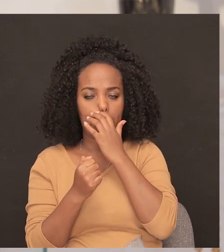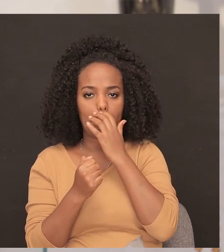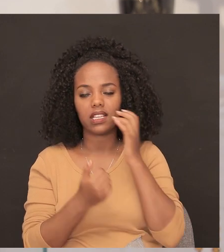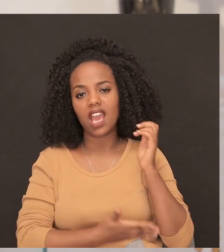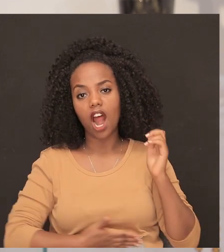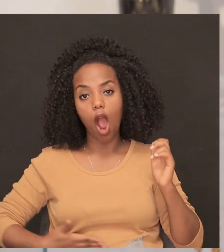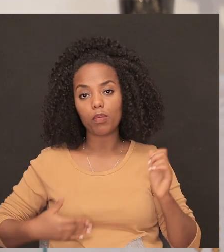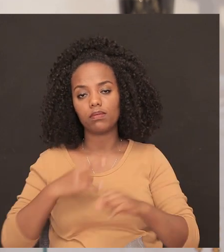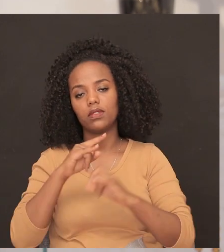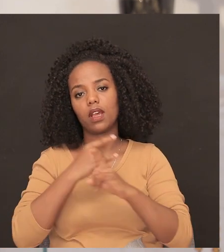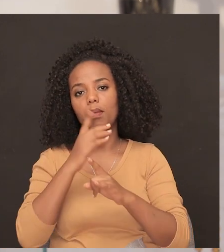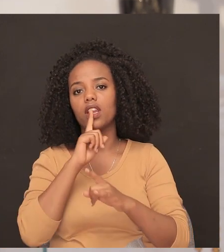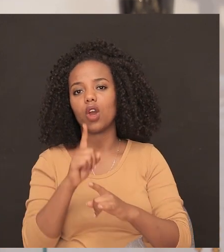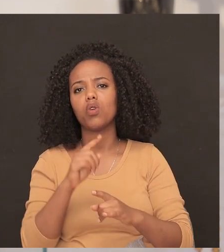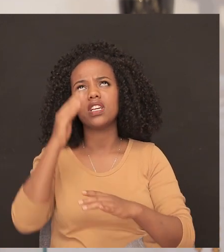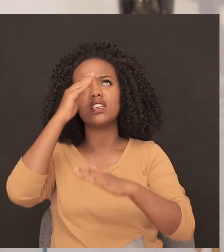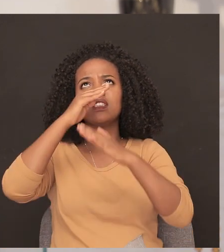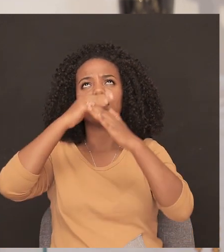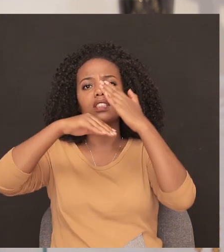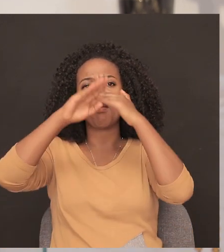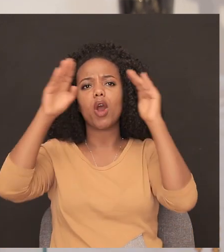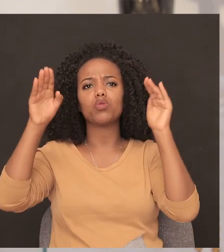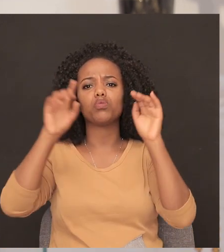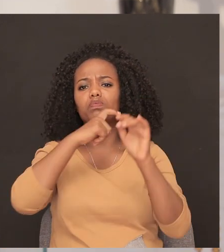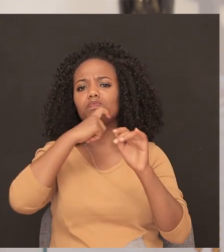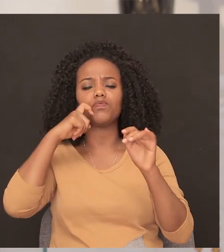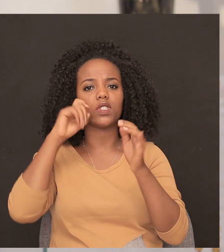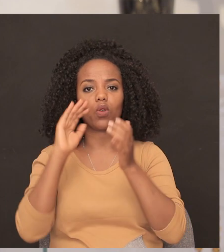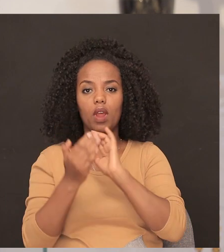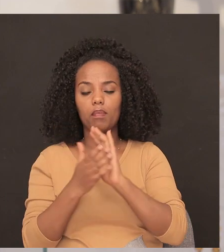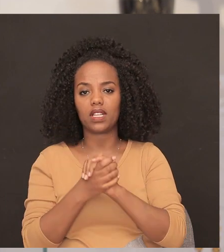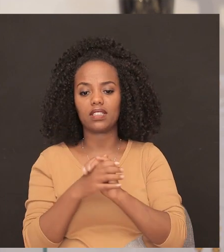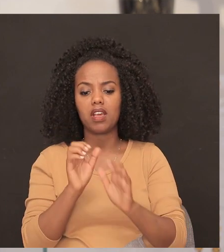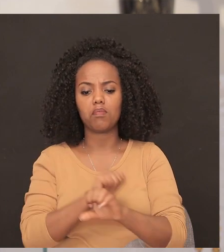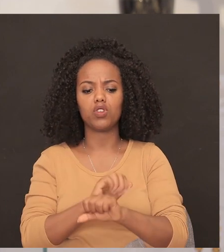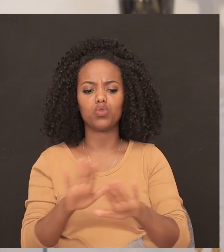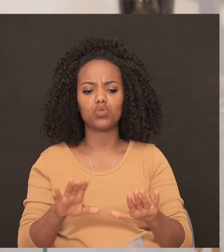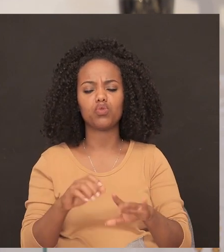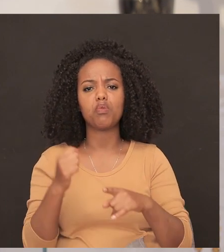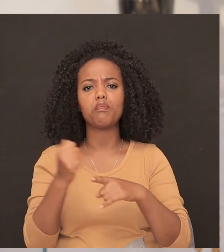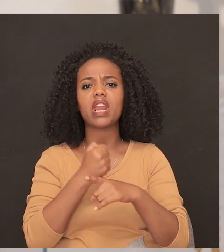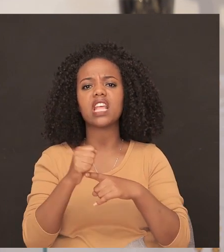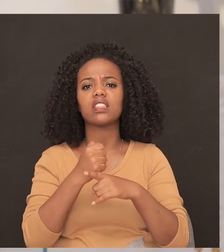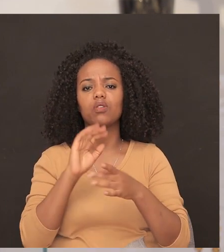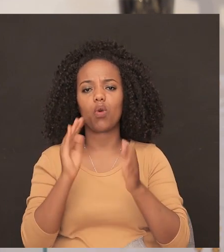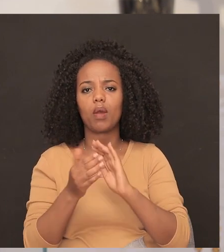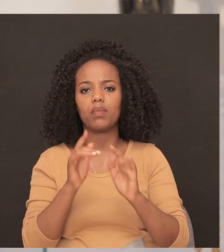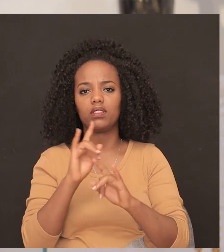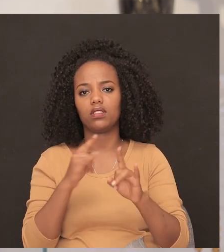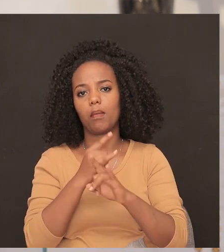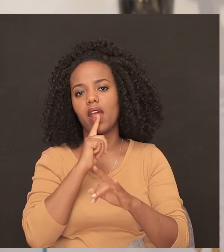የረሃብ ዘመን ነው። ሰማዩ ነሐስ የሆነበት ዘመን ነው። ምድሩ ብረት የሆነበት ዘመን ነው።